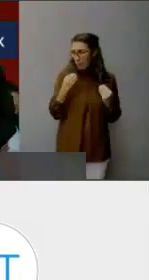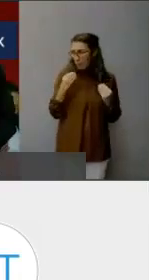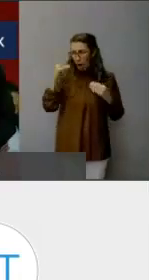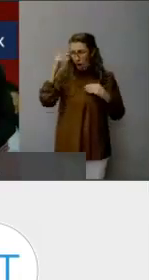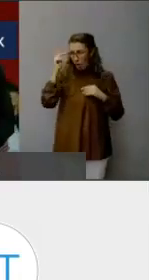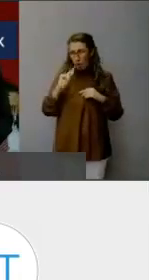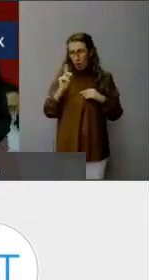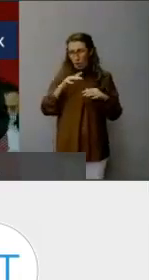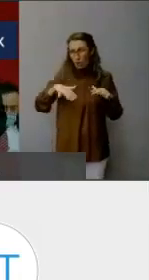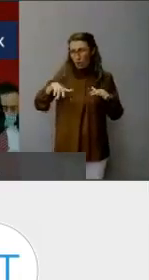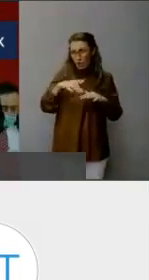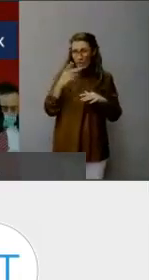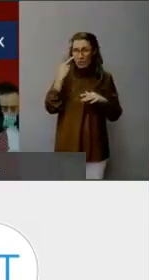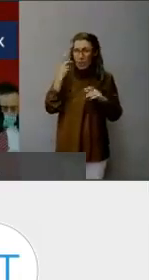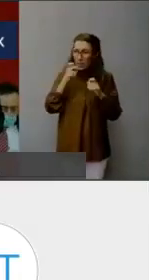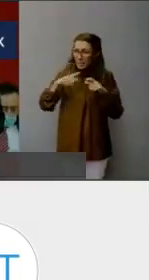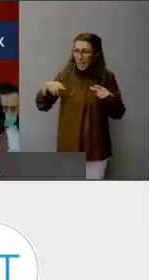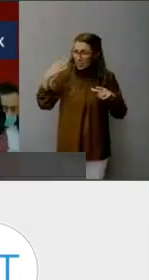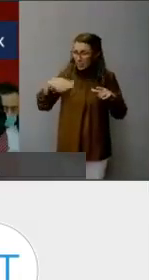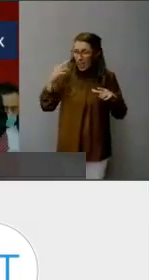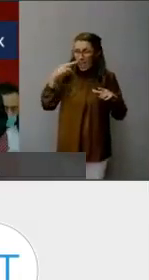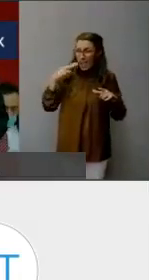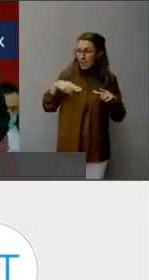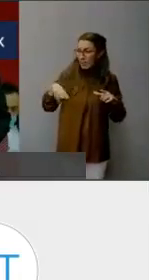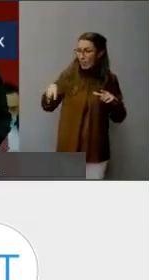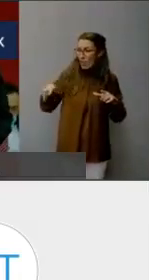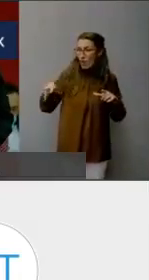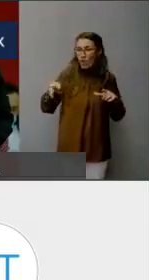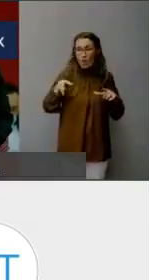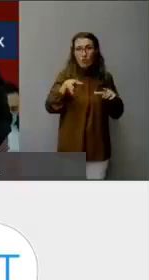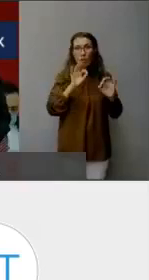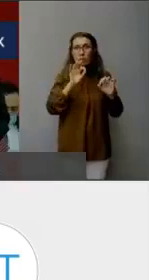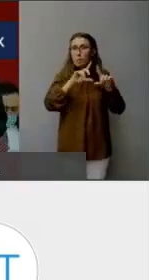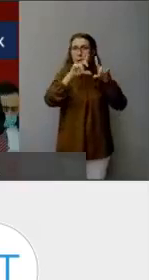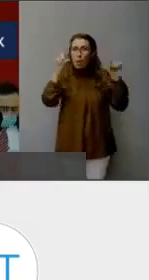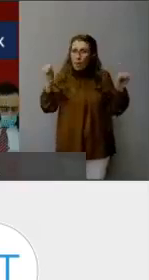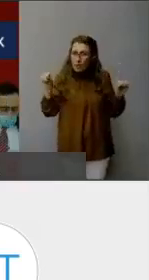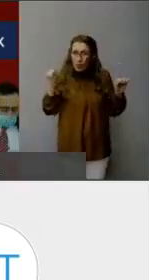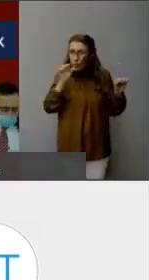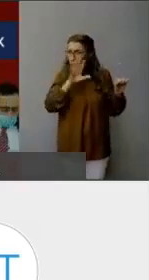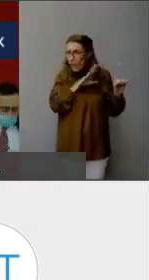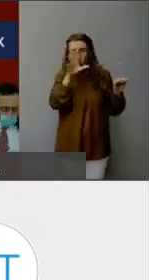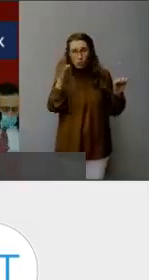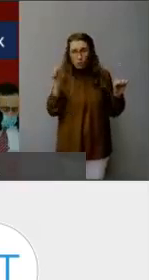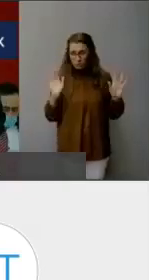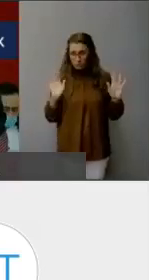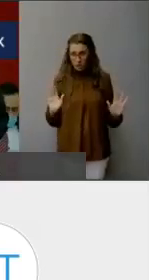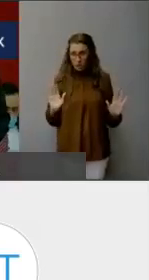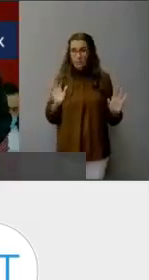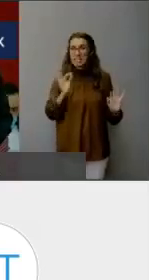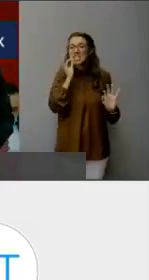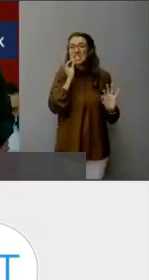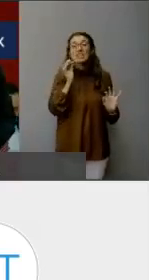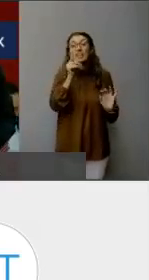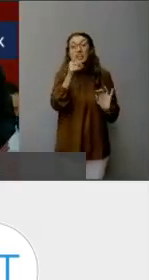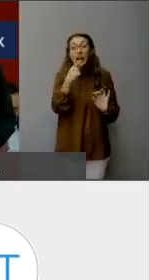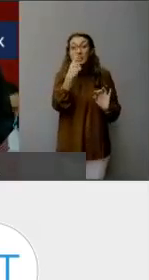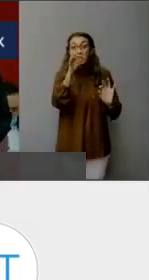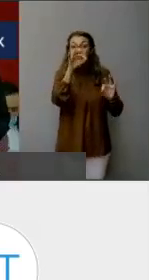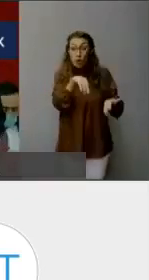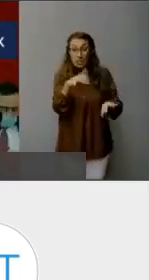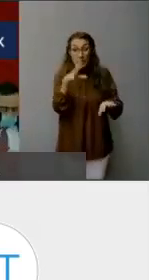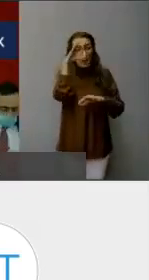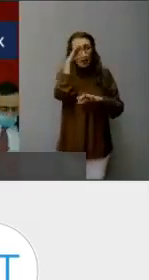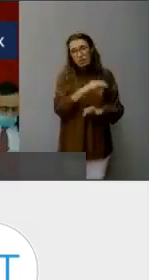situazione di genova anche la stazione di tutte le aree attorno a genova è tutta la liguria per cui dire una cosa del genere di non aver capito nulla di quello che